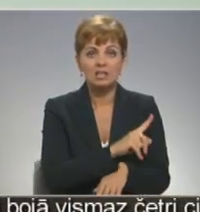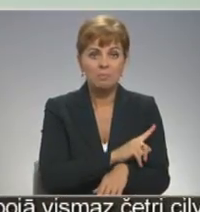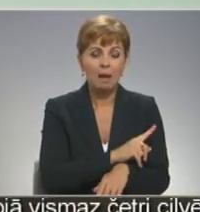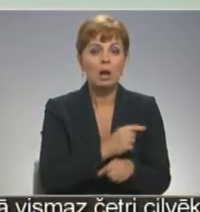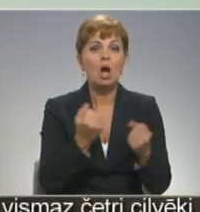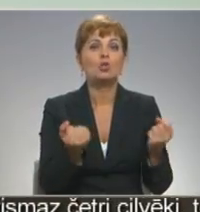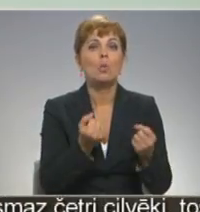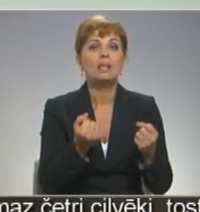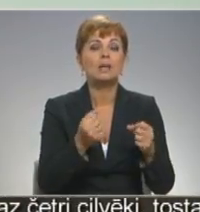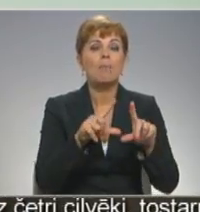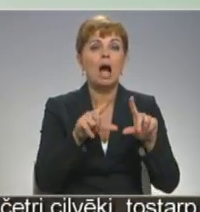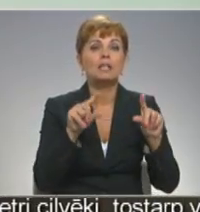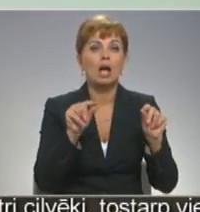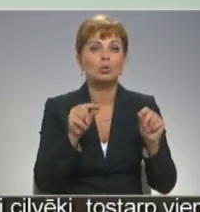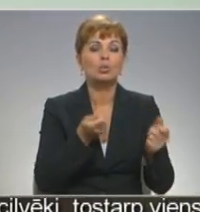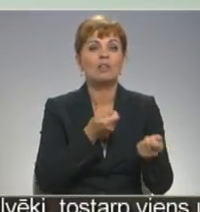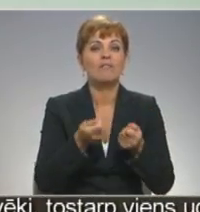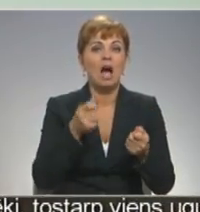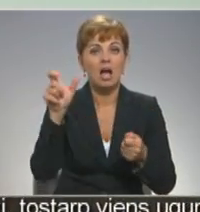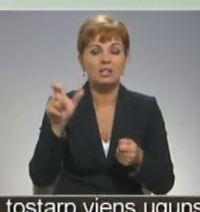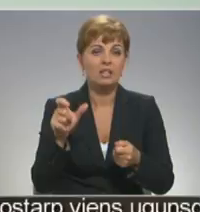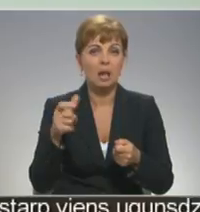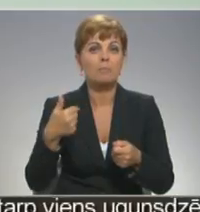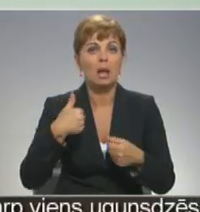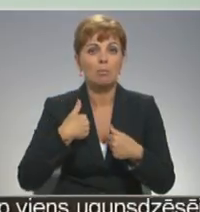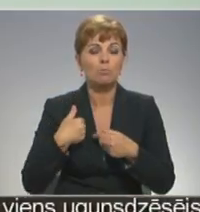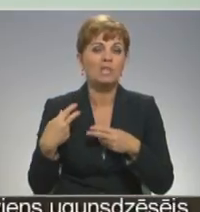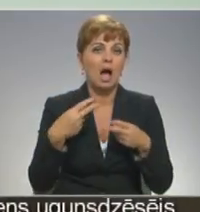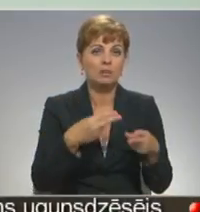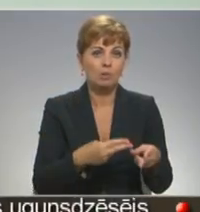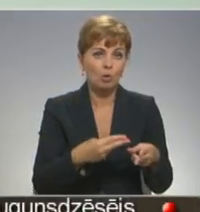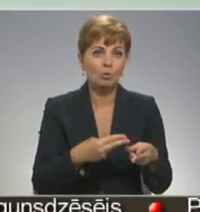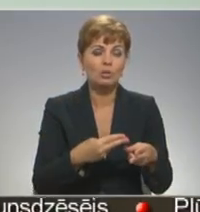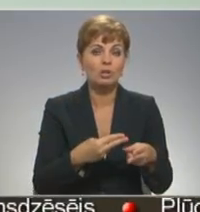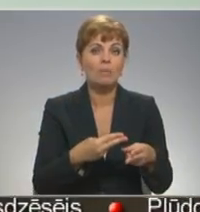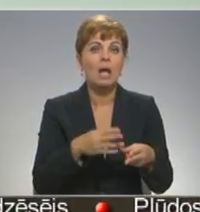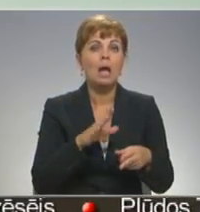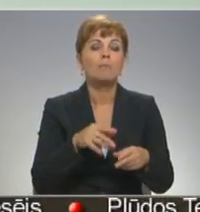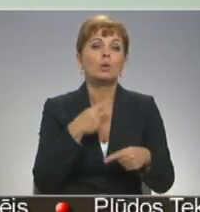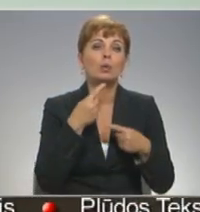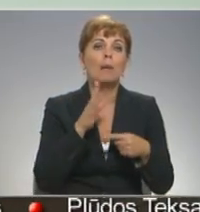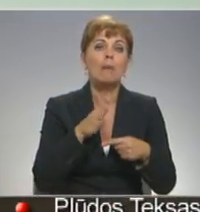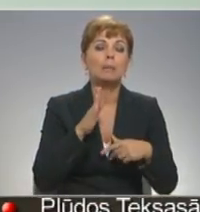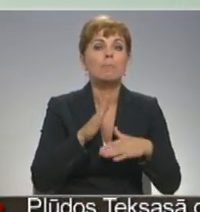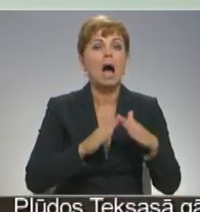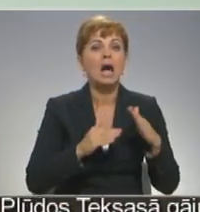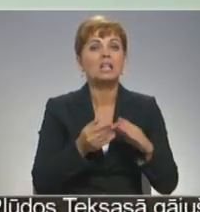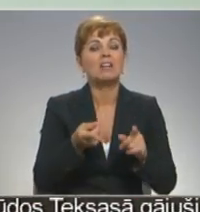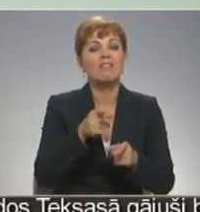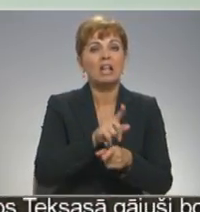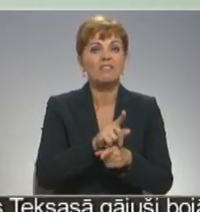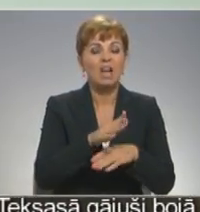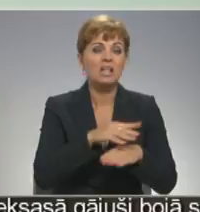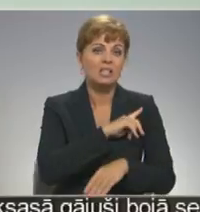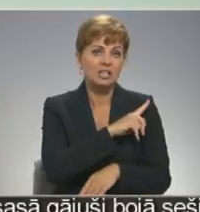aģentūras vadītāji pie mums bija atbraukusi, un tad mēs par to visām pārkvalifikācijas iespējām runājam.